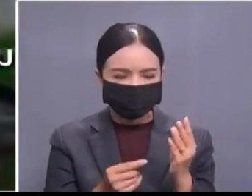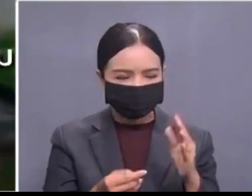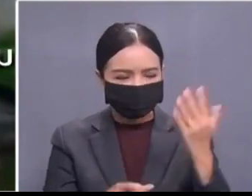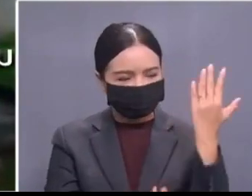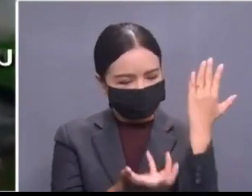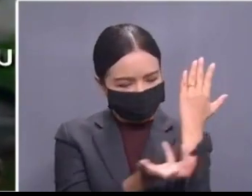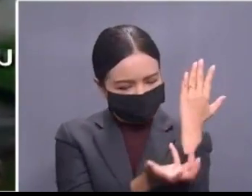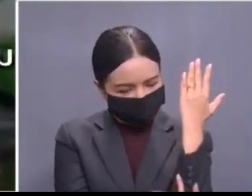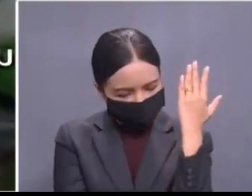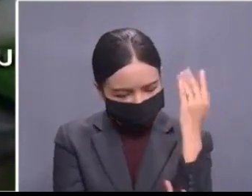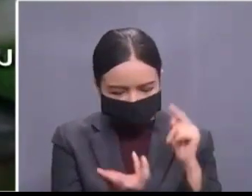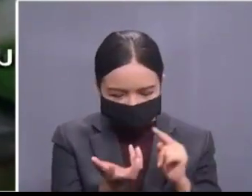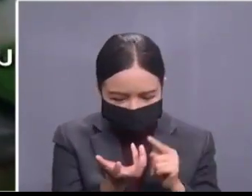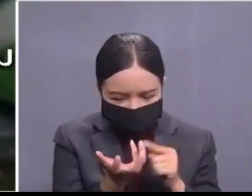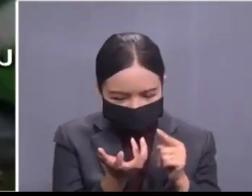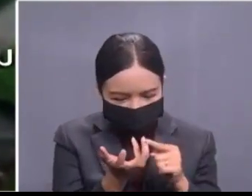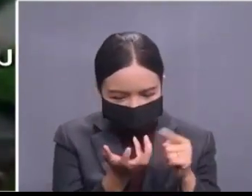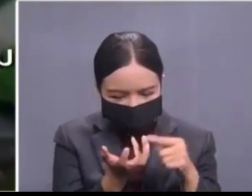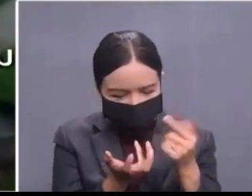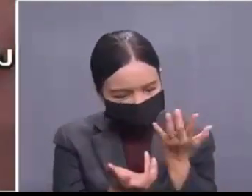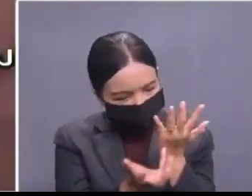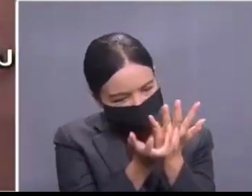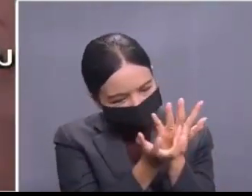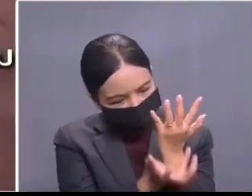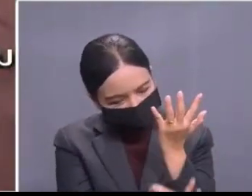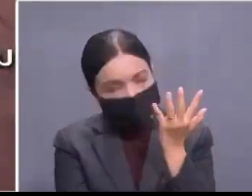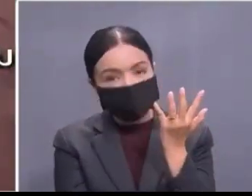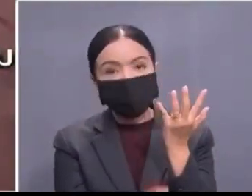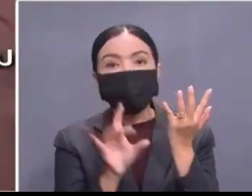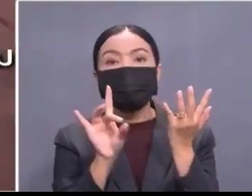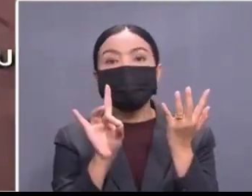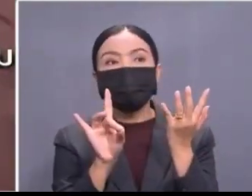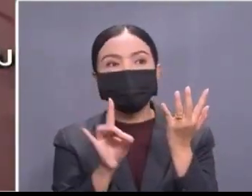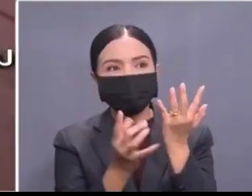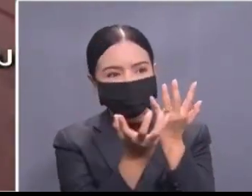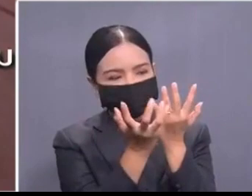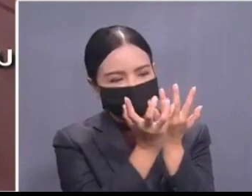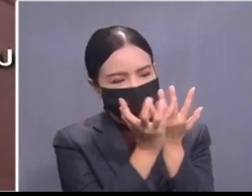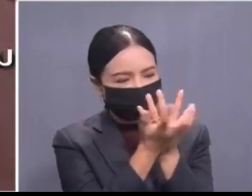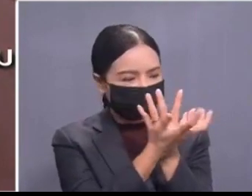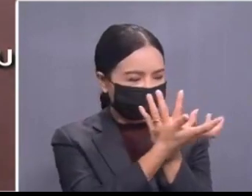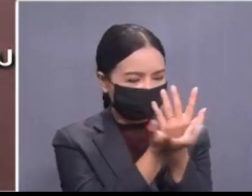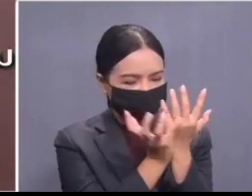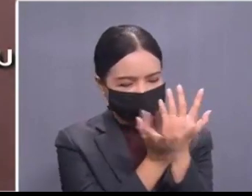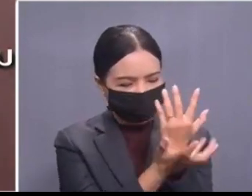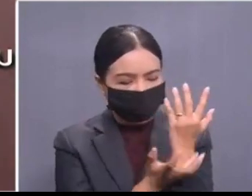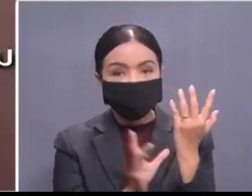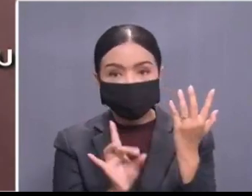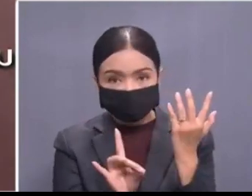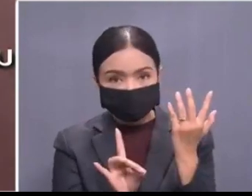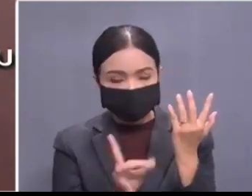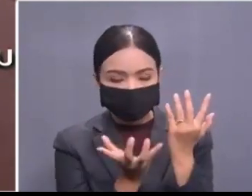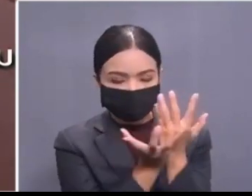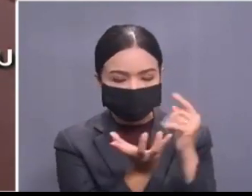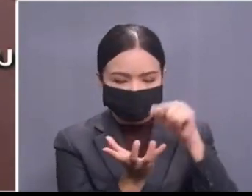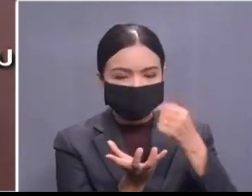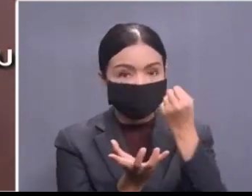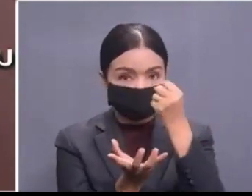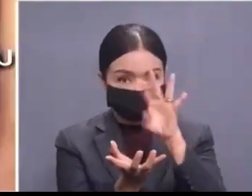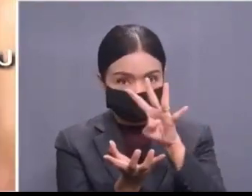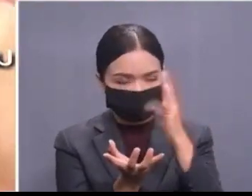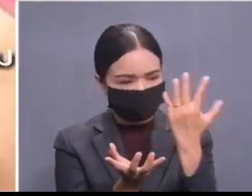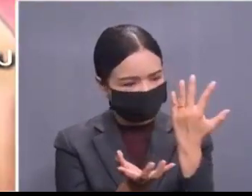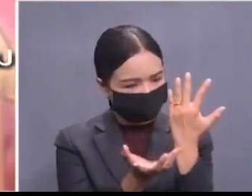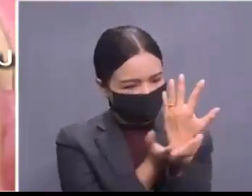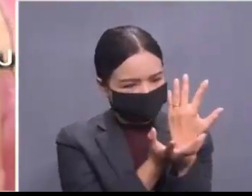อืนับกล้วยแล้วได้ 8หวีอีกแล้วทุกหวีมี 14ลูกอื้อหือนู่น่ะกูดูคุณยายตั้งใจ